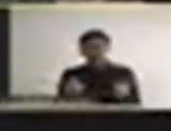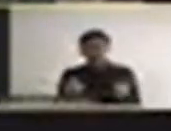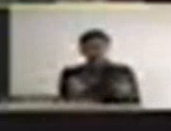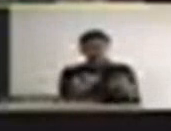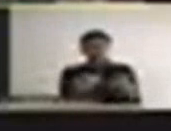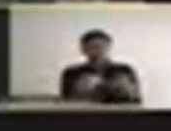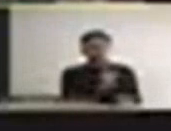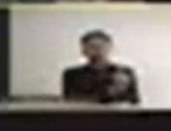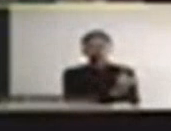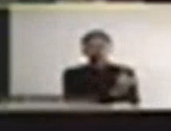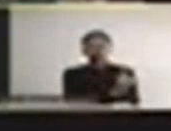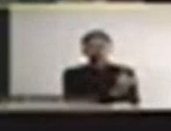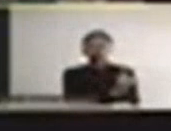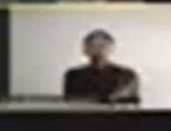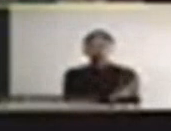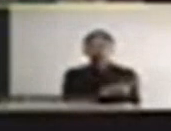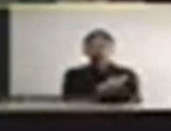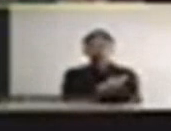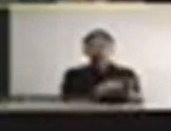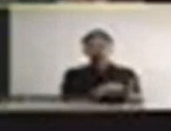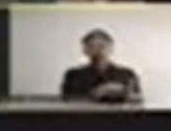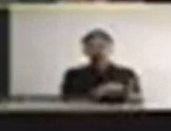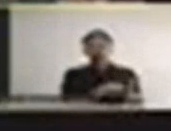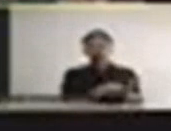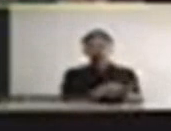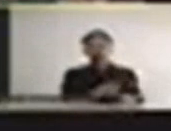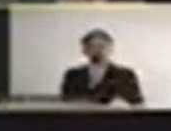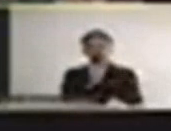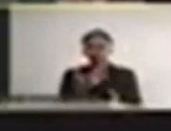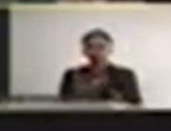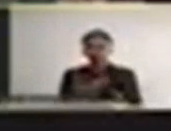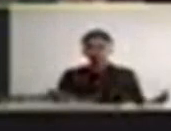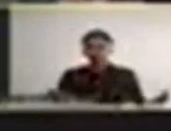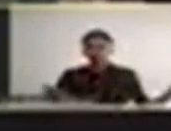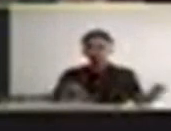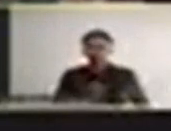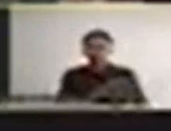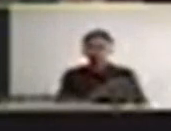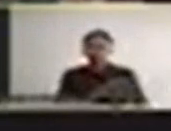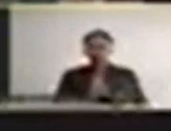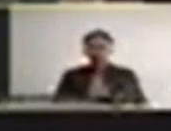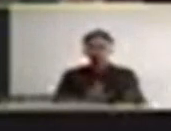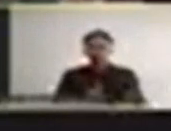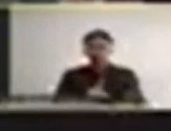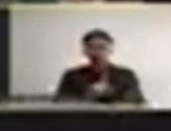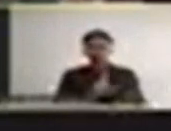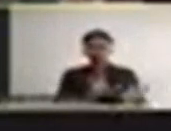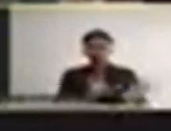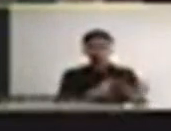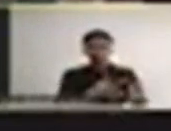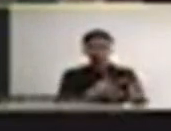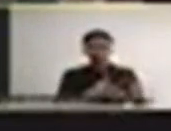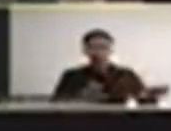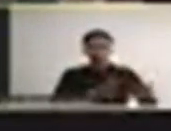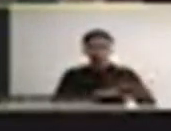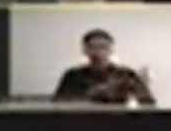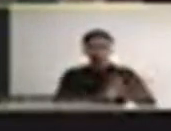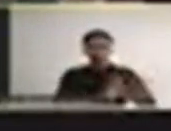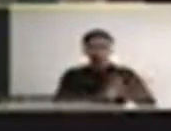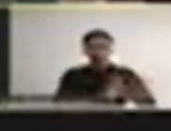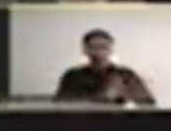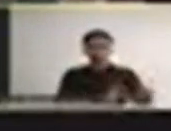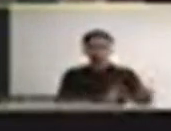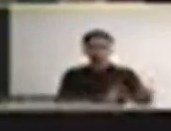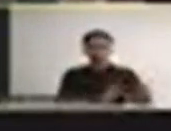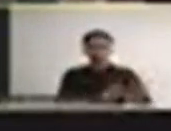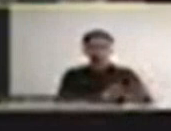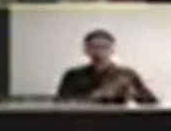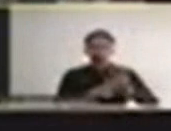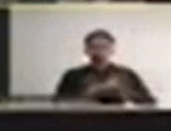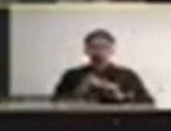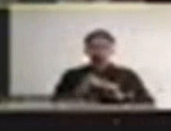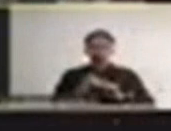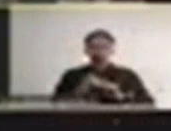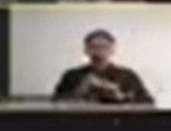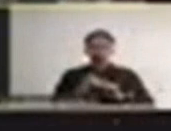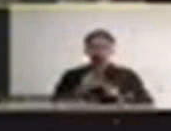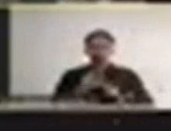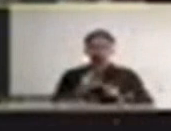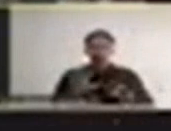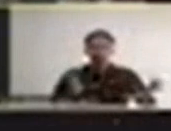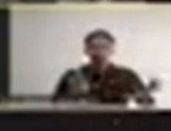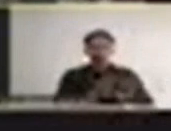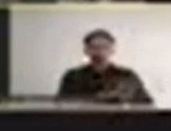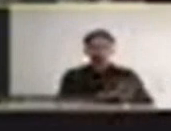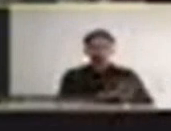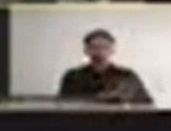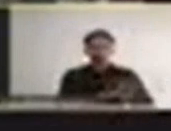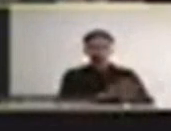yang dilakukan micro lockdown, jadi hanya satu kelas itu saja yang di karantina, kelas lainnya tetap bisa melanjutkan. Misalnya pada